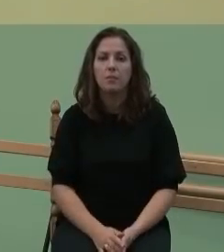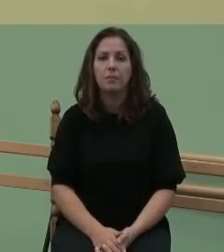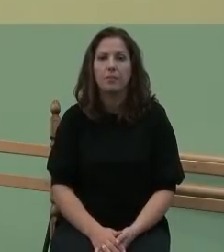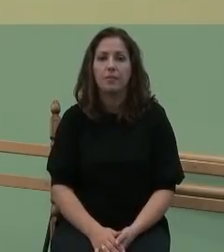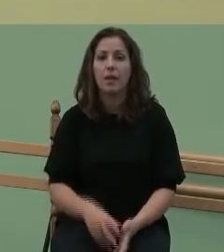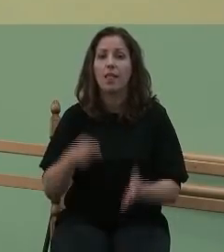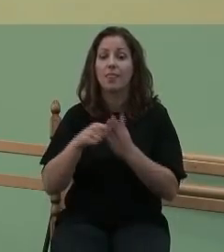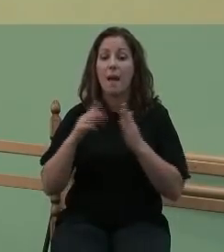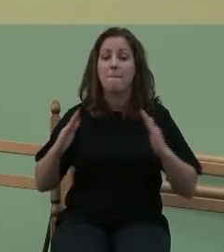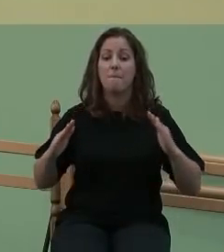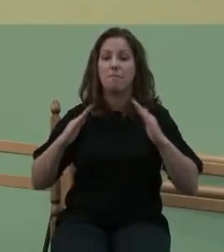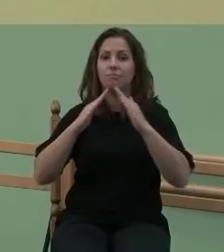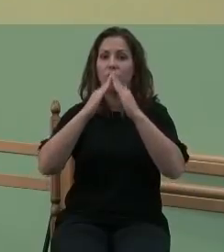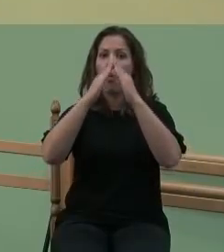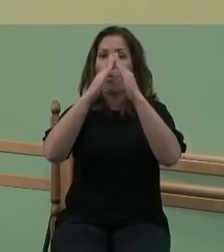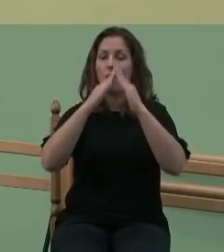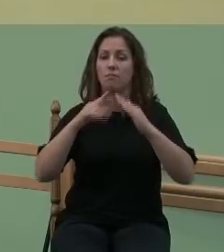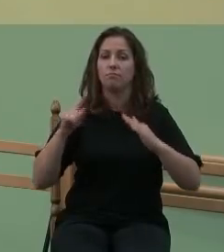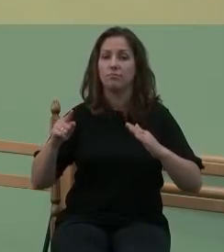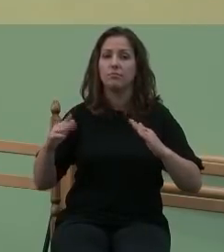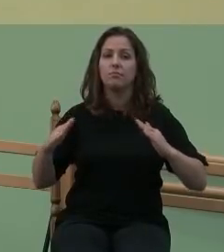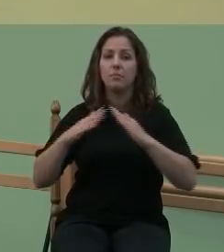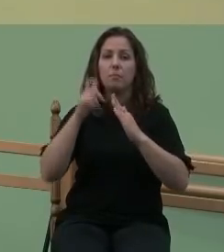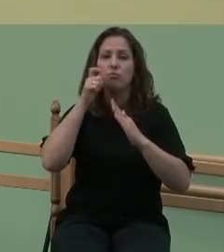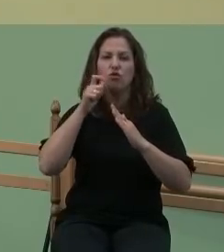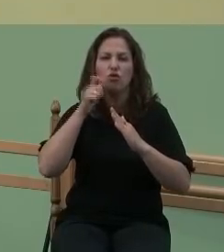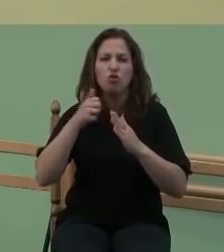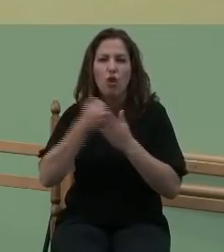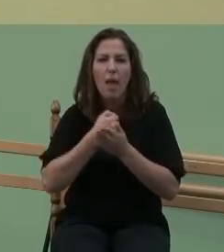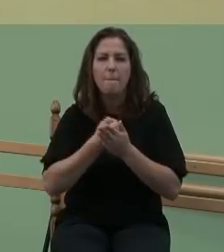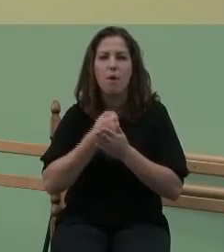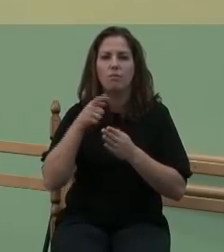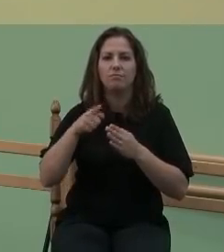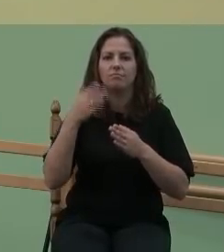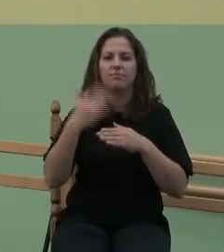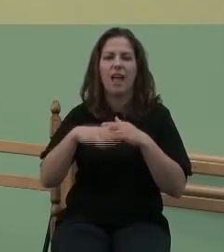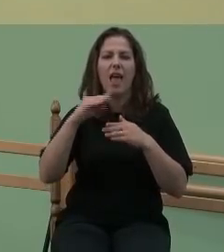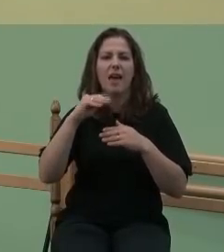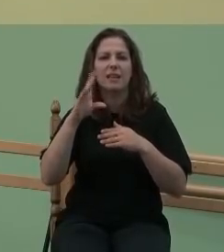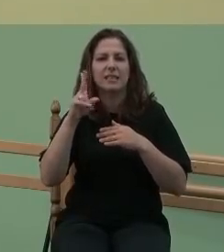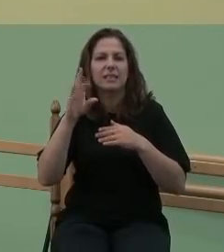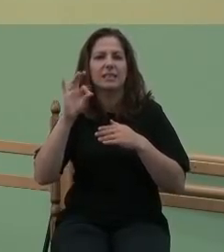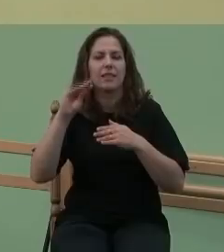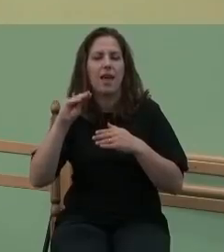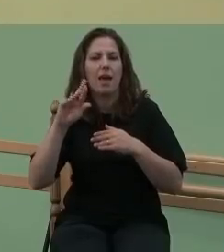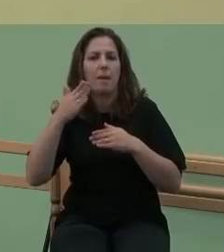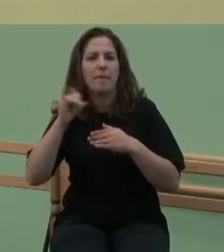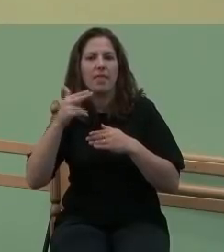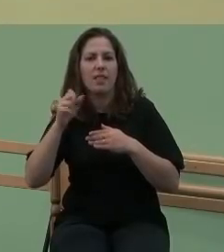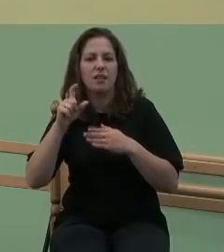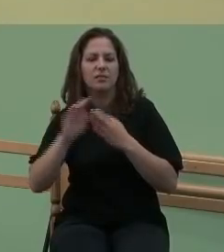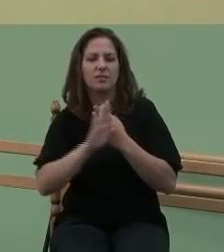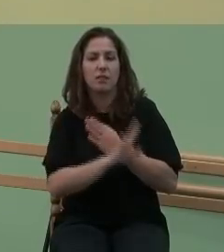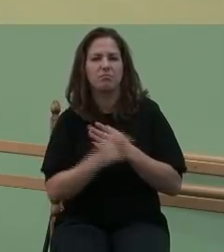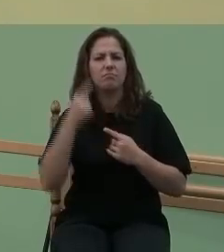I ta piramida rośnie do góry. Dyskryminacja, przemoc, wreszcie eksterminacja. Przypomnijmy